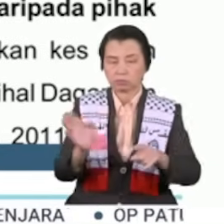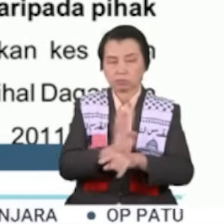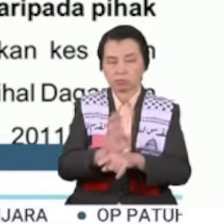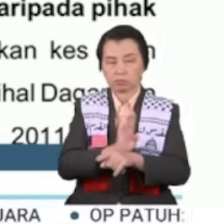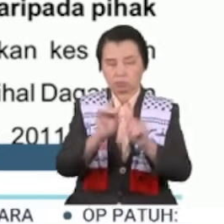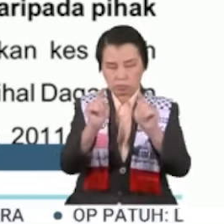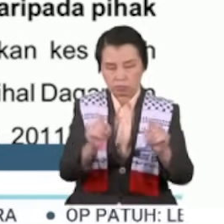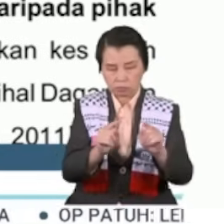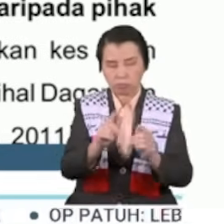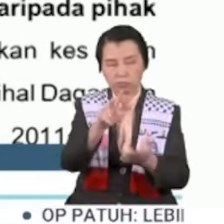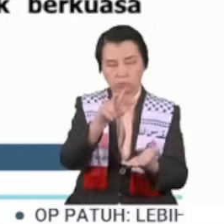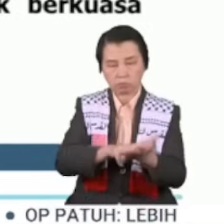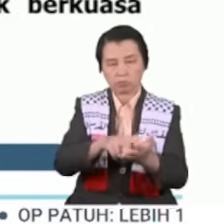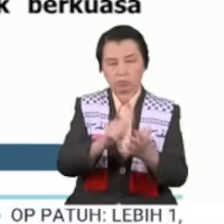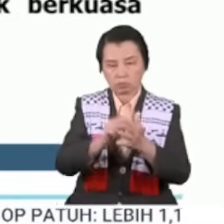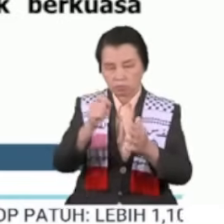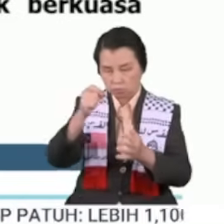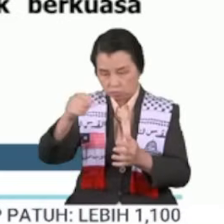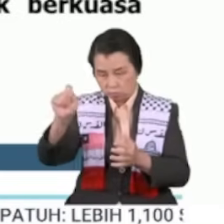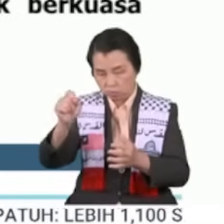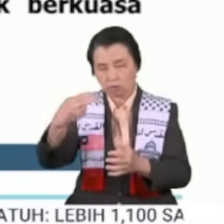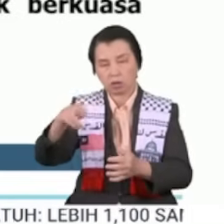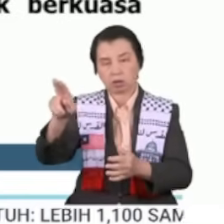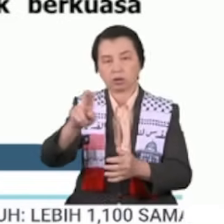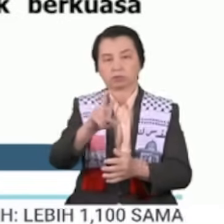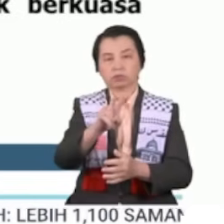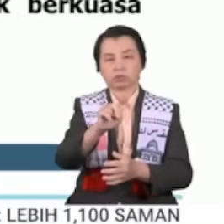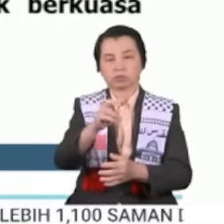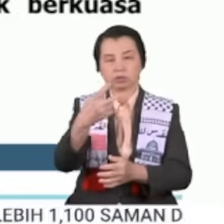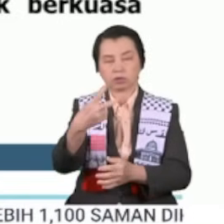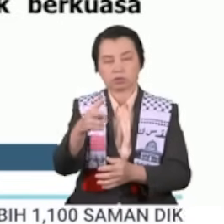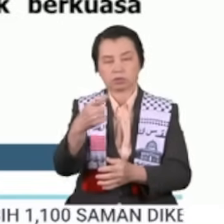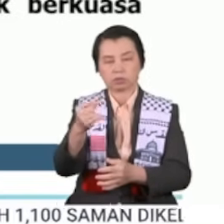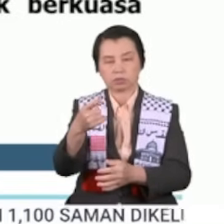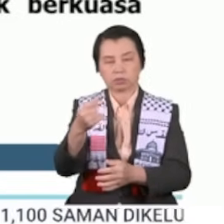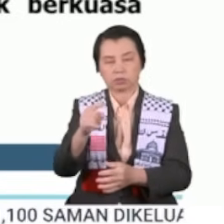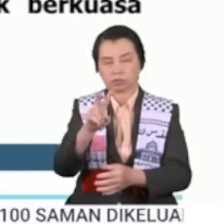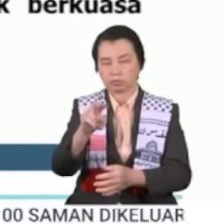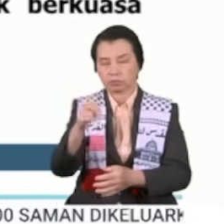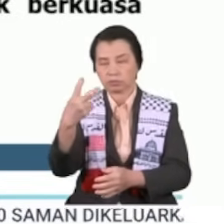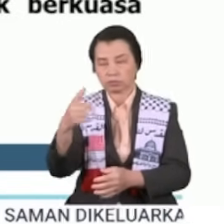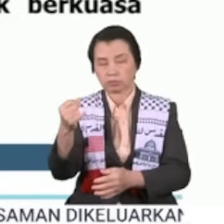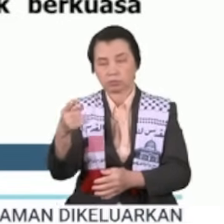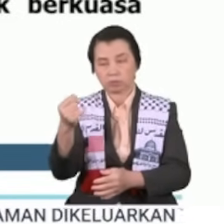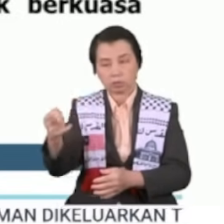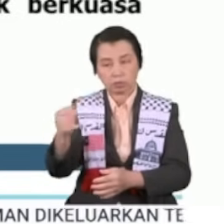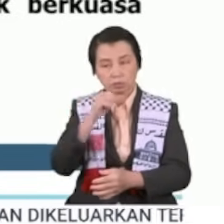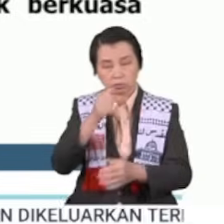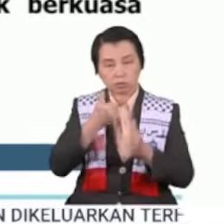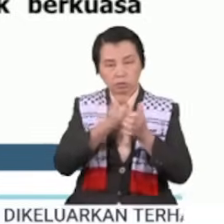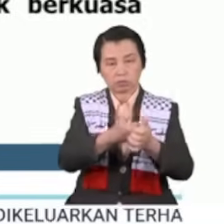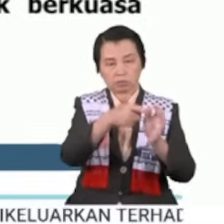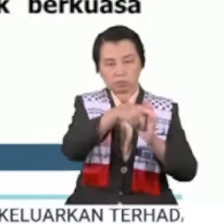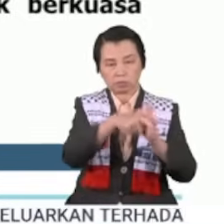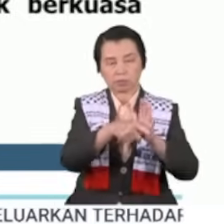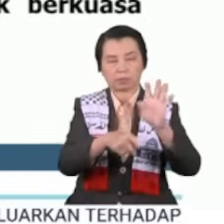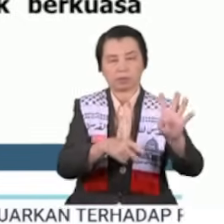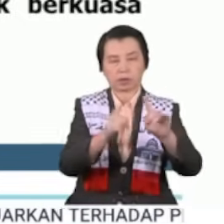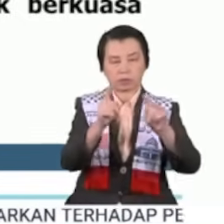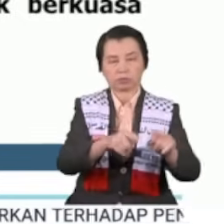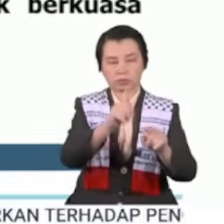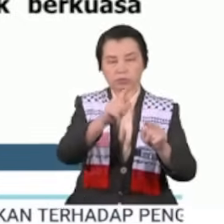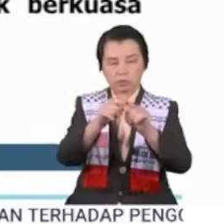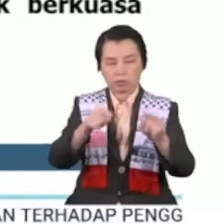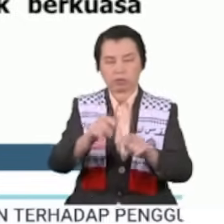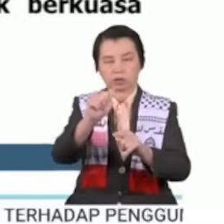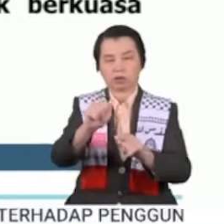kurungan perakuan dan penandaan halal 2011 akta perihal dagangan 2011 kerana melanggar peraturan 41